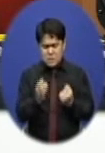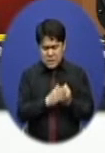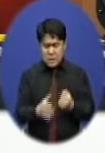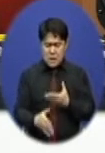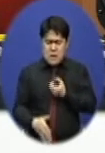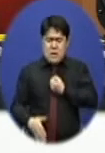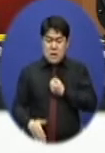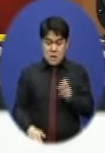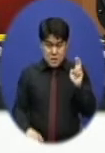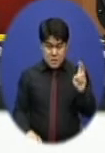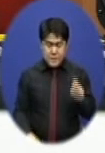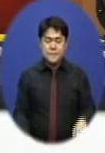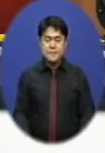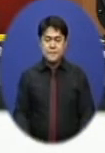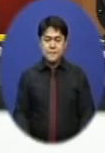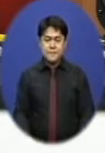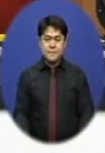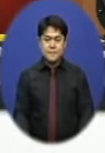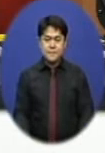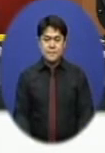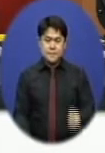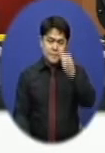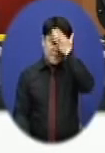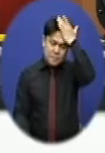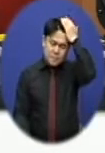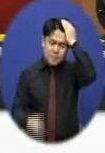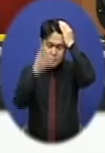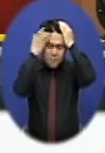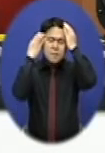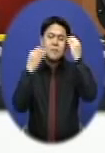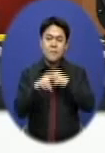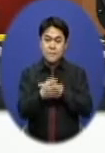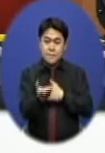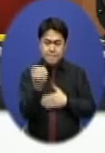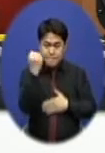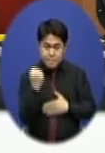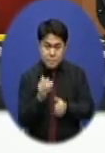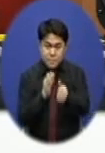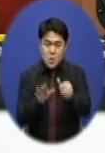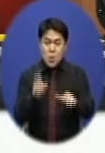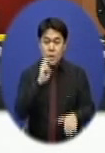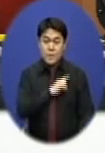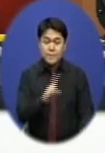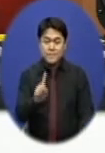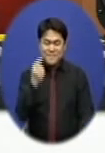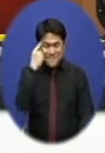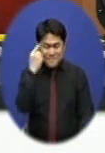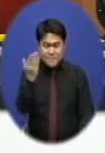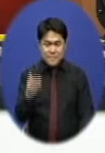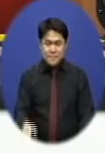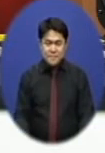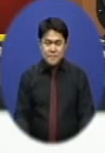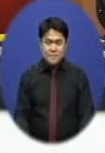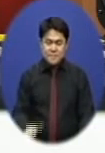예. 네. 예. 자. 예, 심 내시고. 네. 저 오늘 무슨 노래 준비하셨어요? 당연히